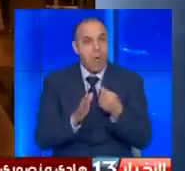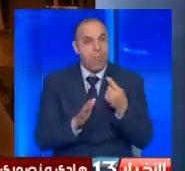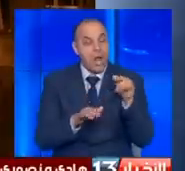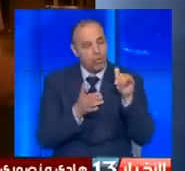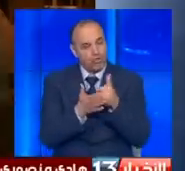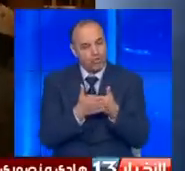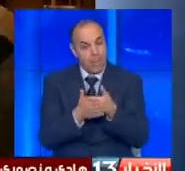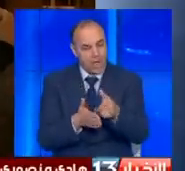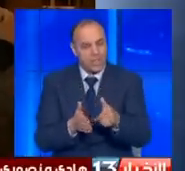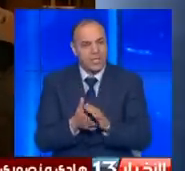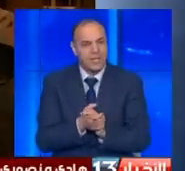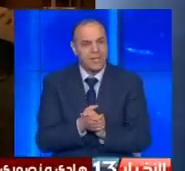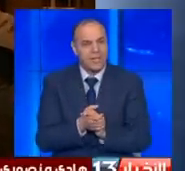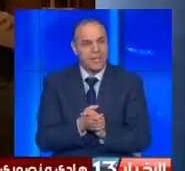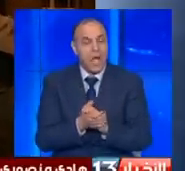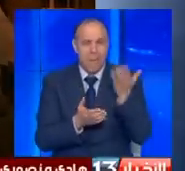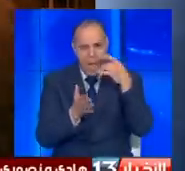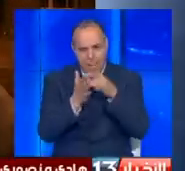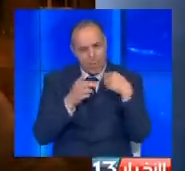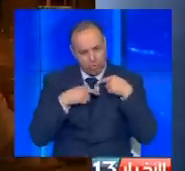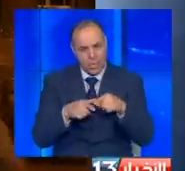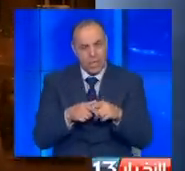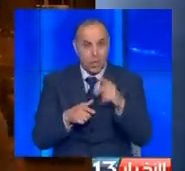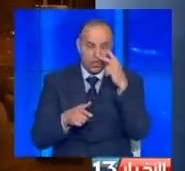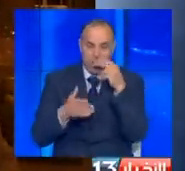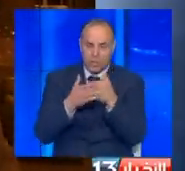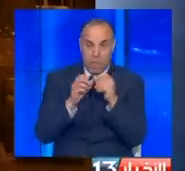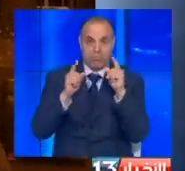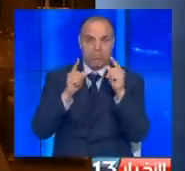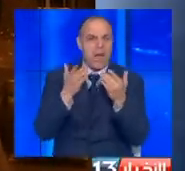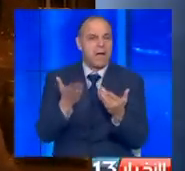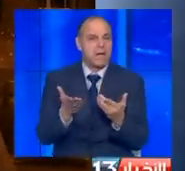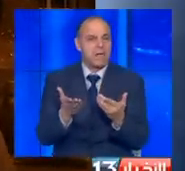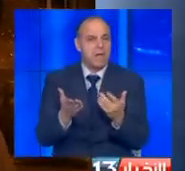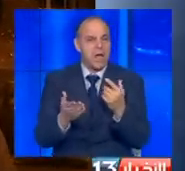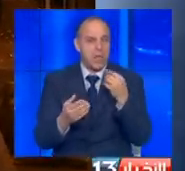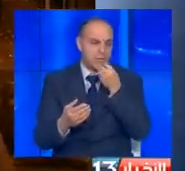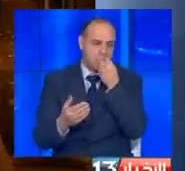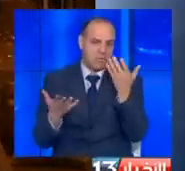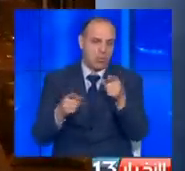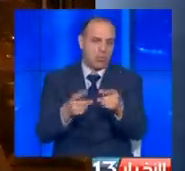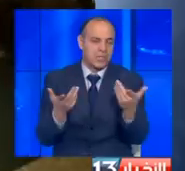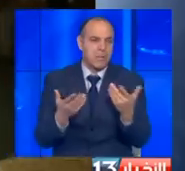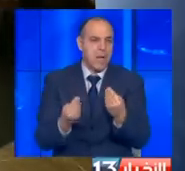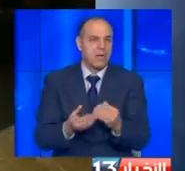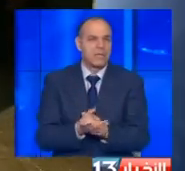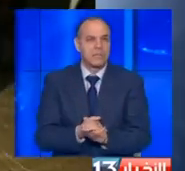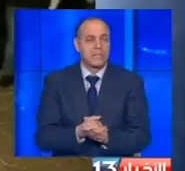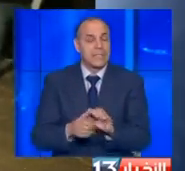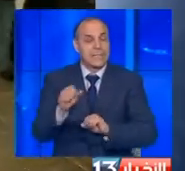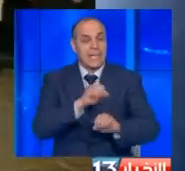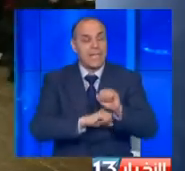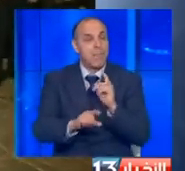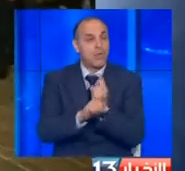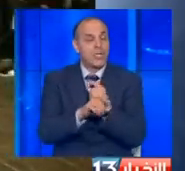ما وشوف جربه يعني والله اذا ما بلد تنظيم هذا